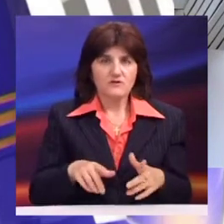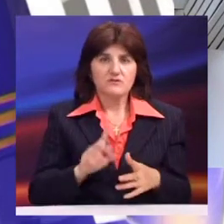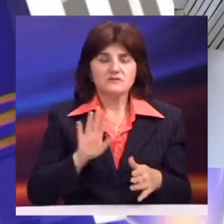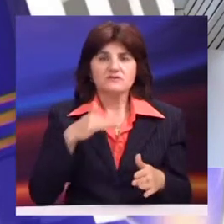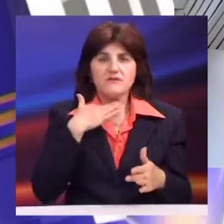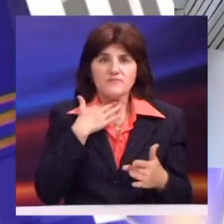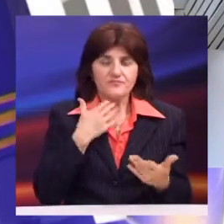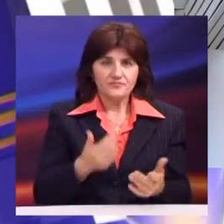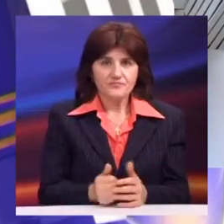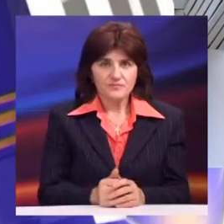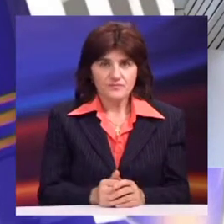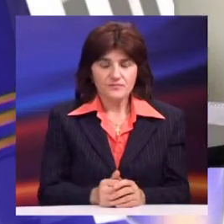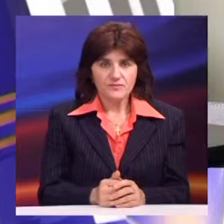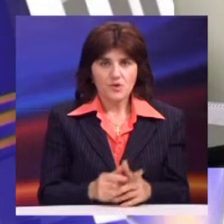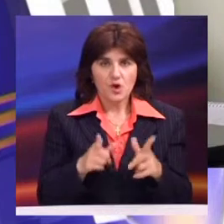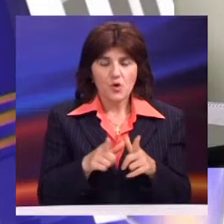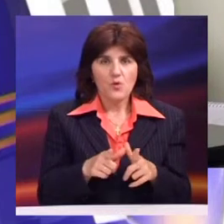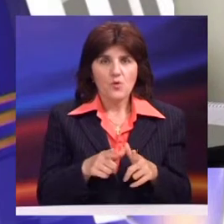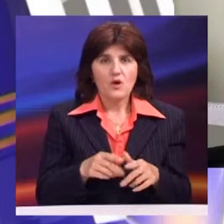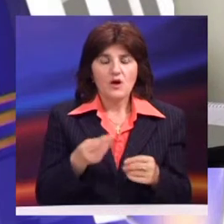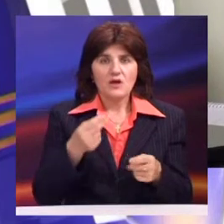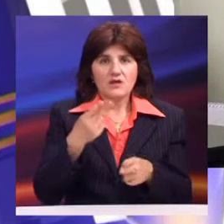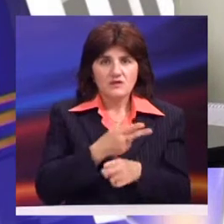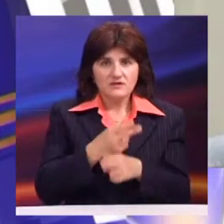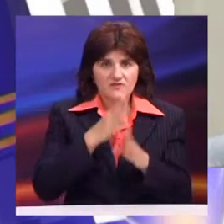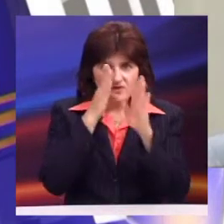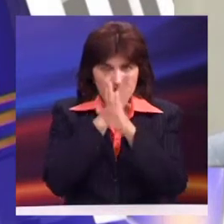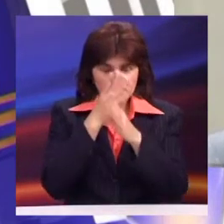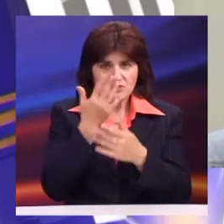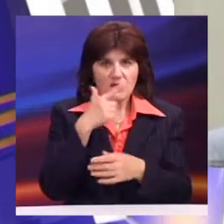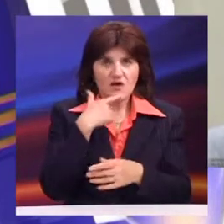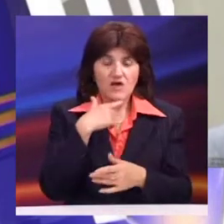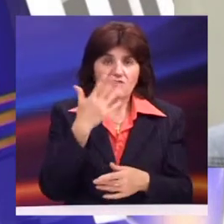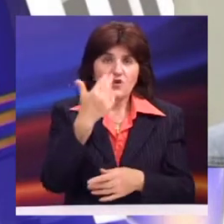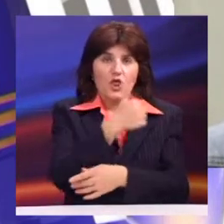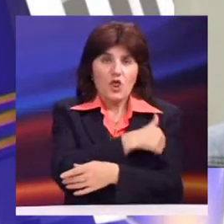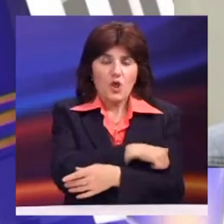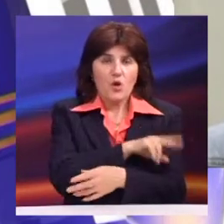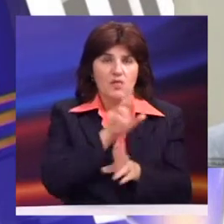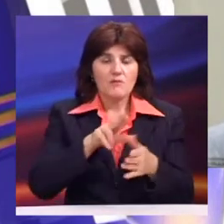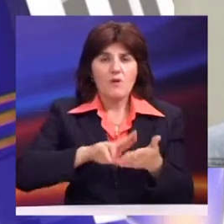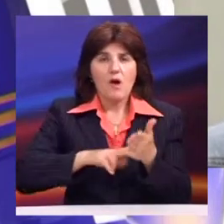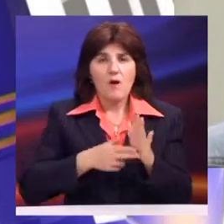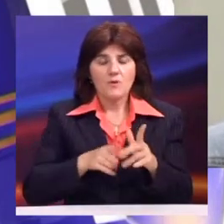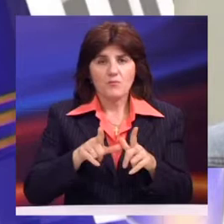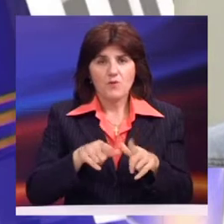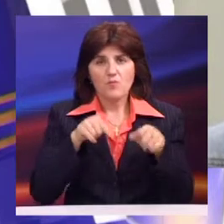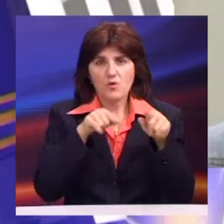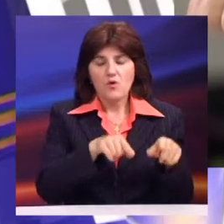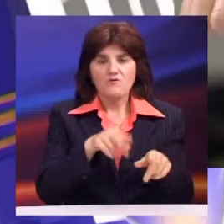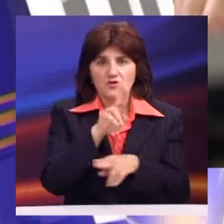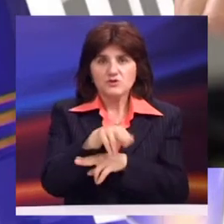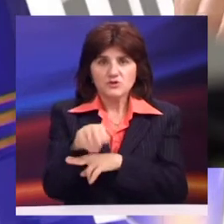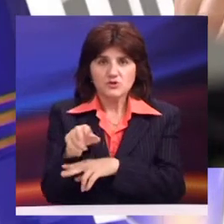azil nema. U Republičkoj veterinarskoj inspekciji kažu da godinama pokušavaju da reše probleme sa azilom